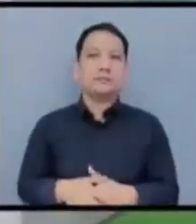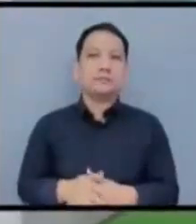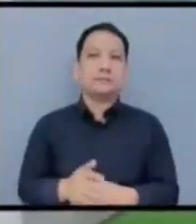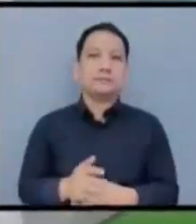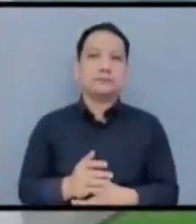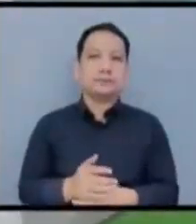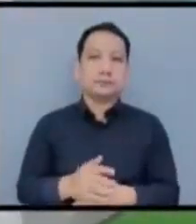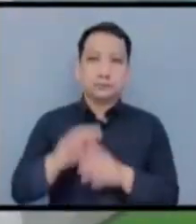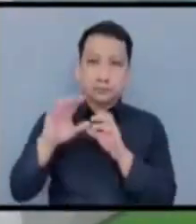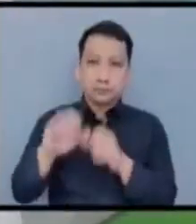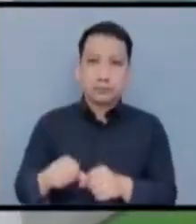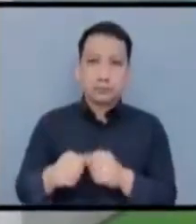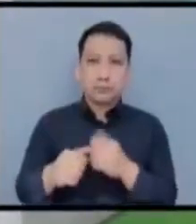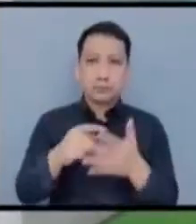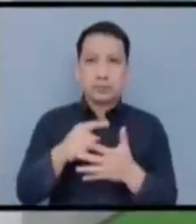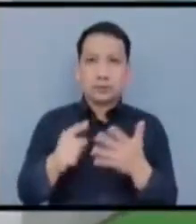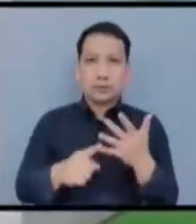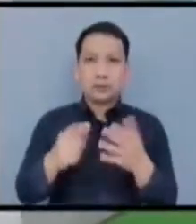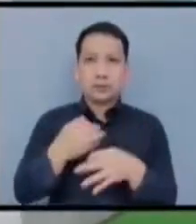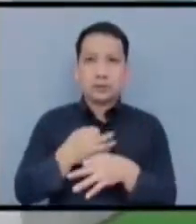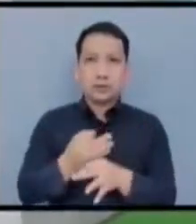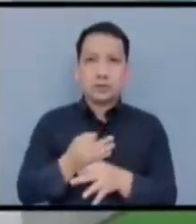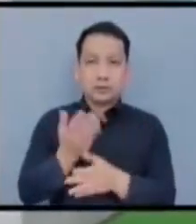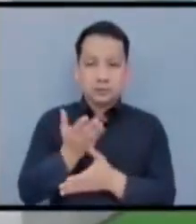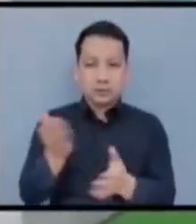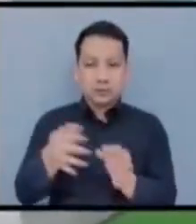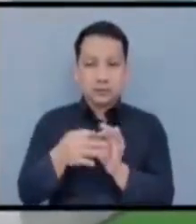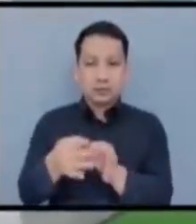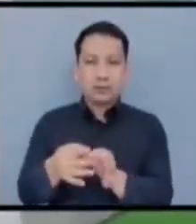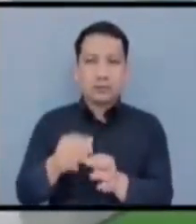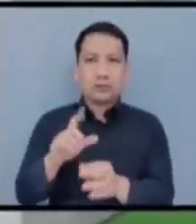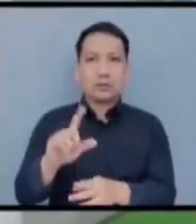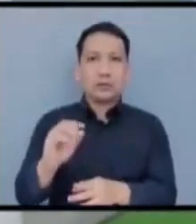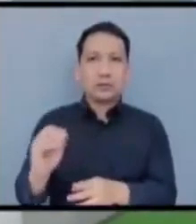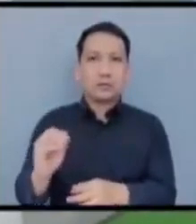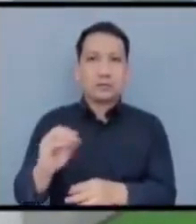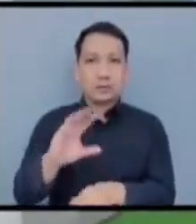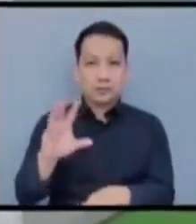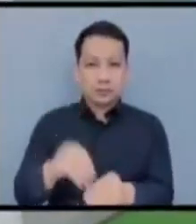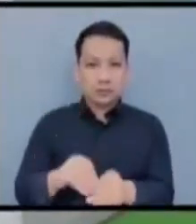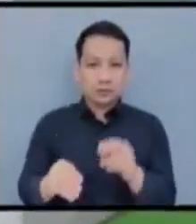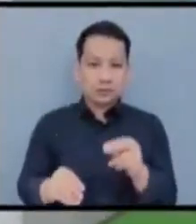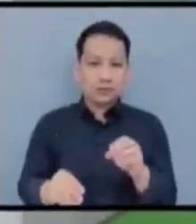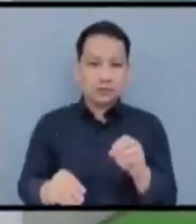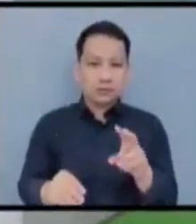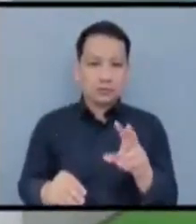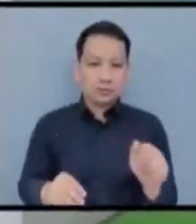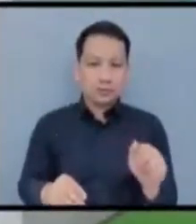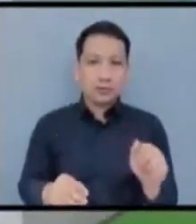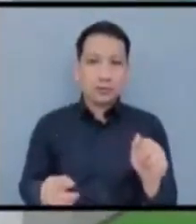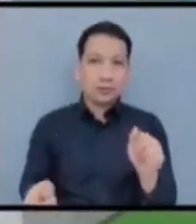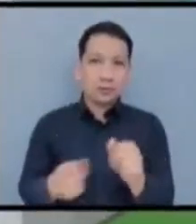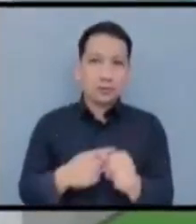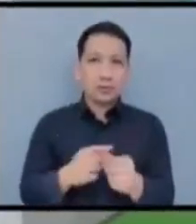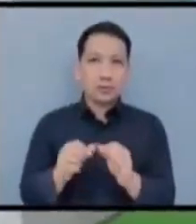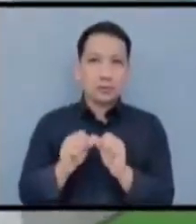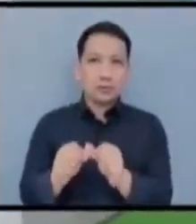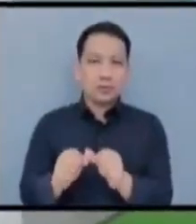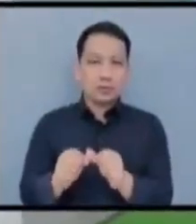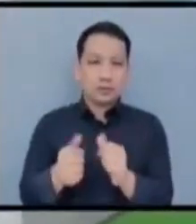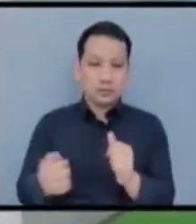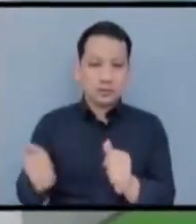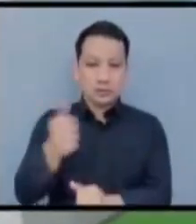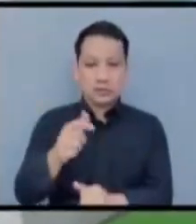Arestado ang limang fixer sa ikinasang operasyon ng Land Transportation Office sa Novaliches. Sinibak din sa pwesto ang hepe ng